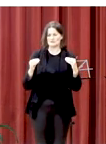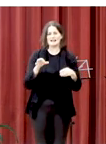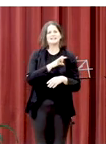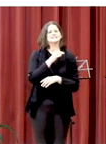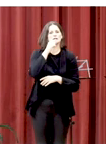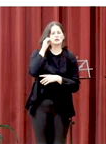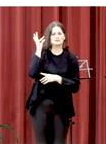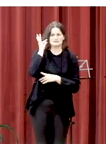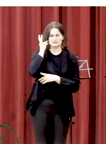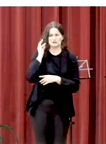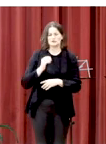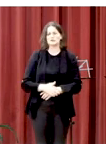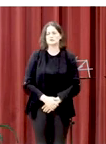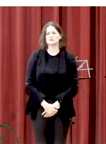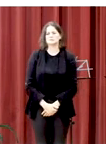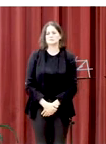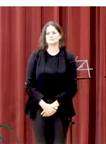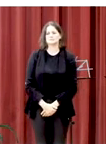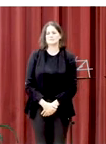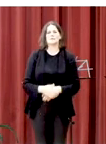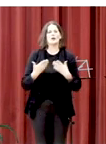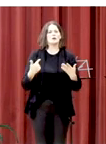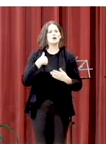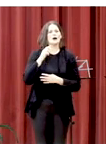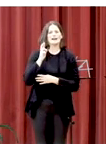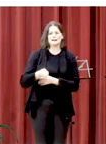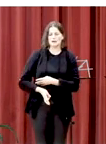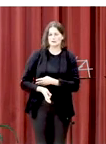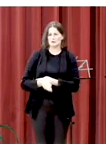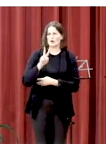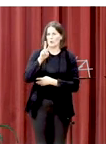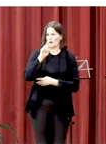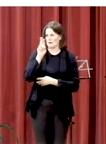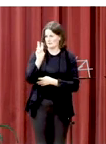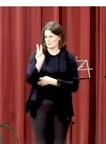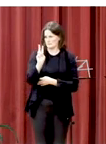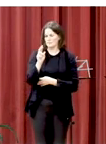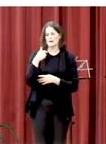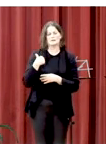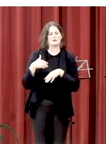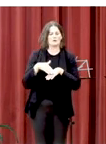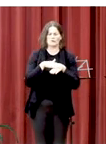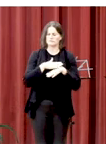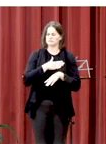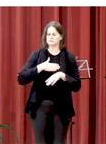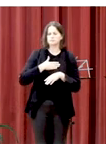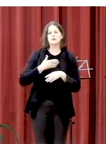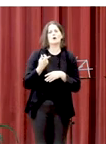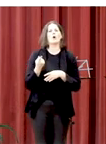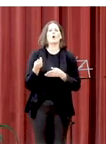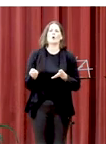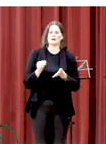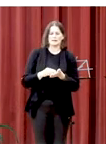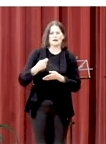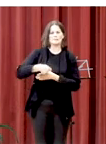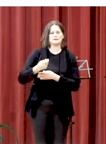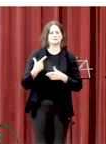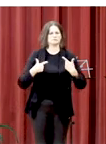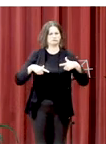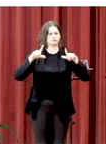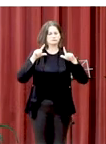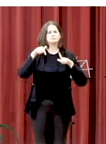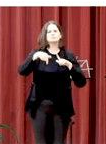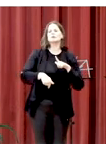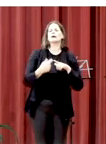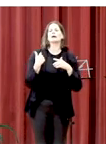senyores i senyors. Com a rector de la Universitat Rovira i Virgili, és un plaer tornar a presidir un any més